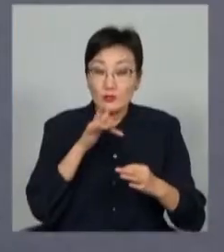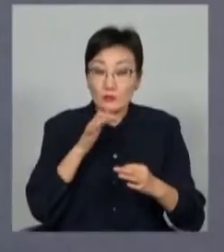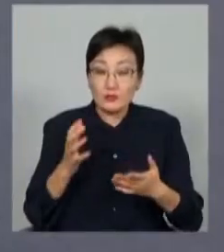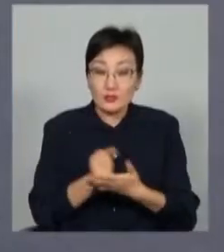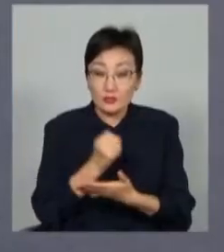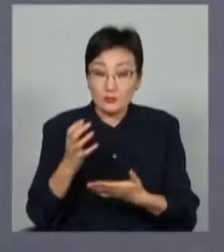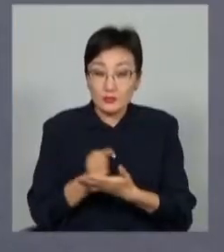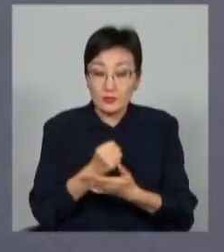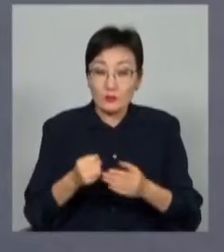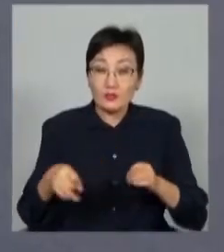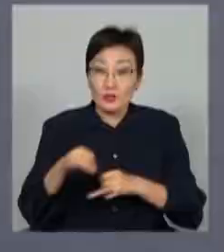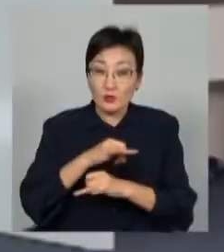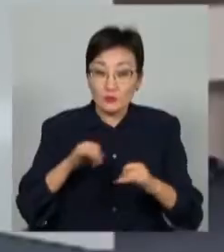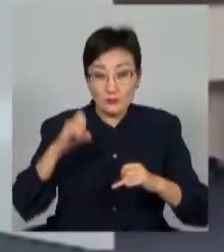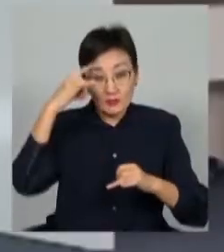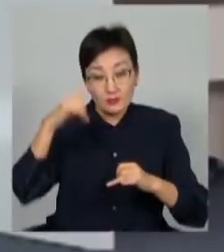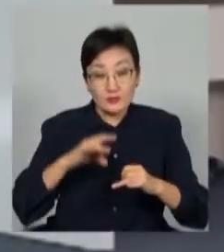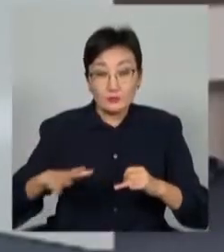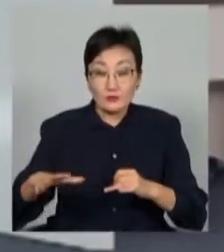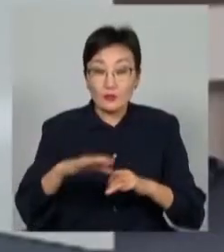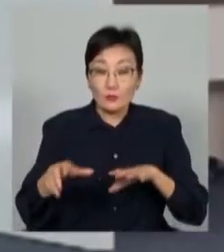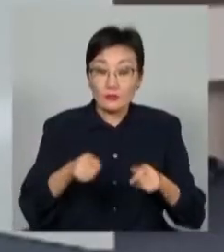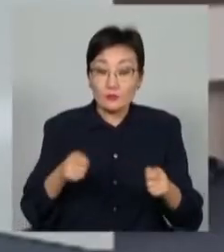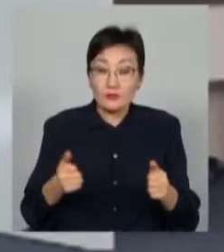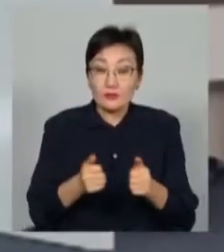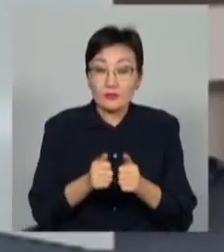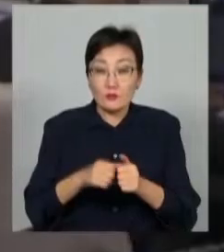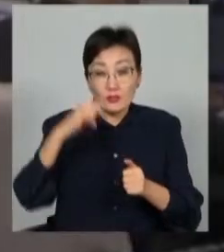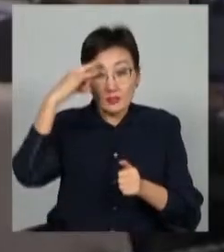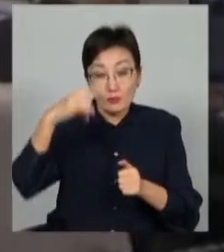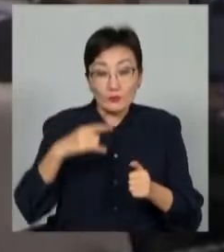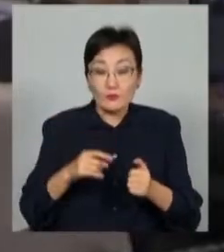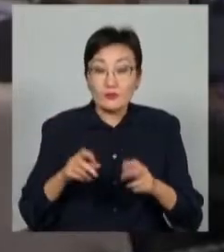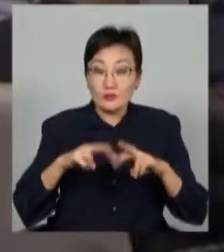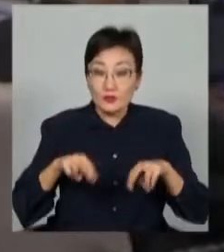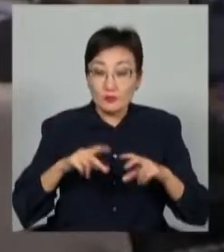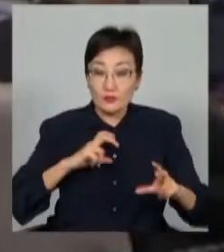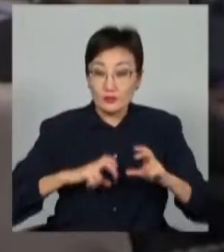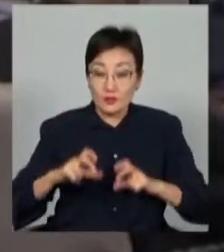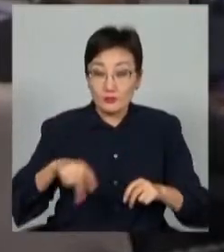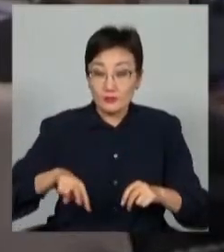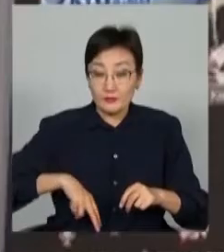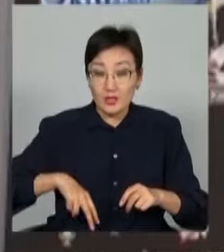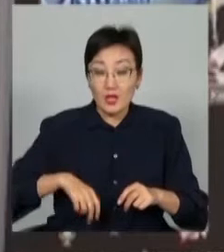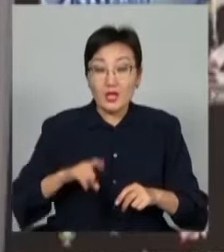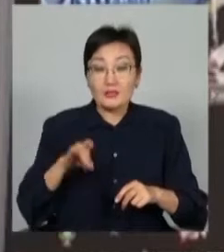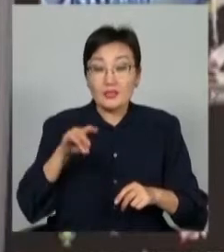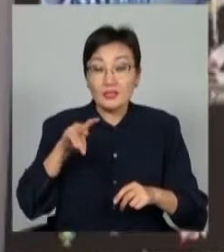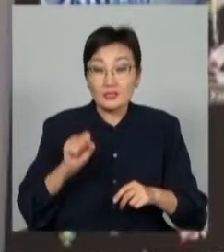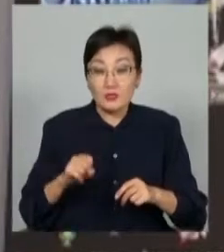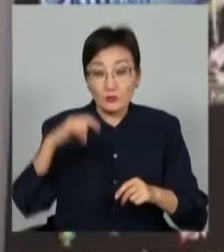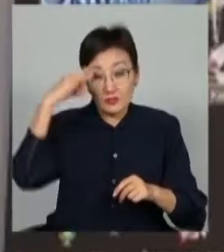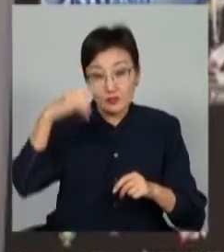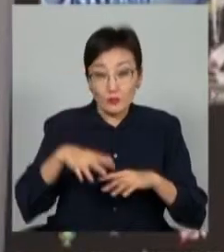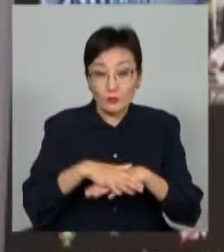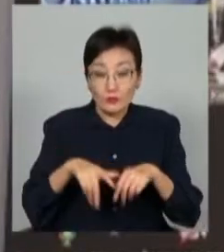жеткен жетістіктерін саралады. Қазақстан Республикасы президенті жанындағы Қазақстан стратегиялық зерттеулер институтының директоры Зарема Шаукенова